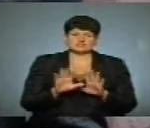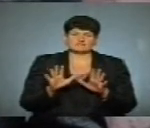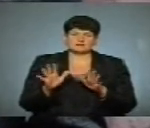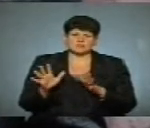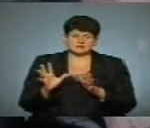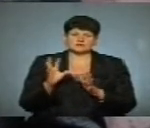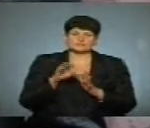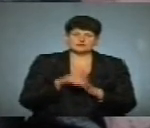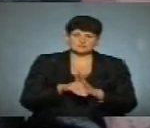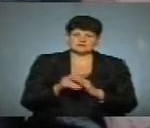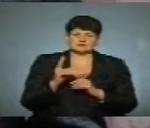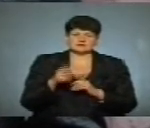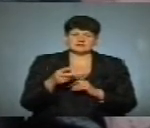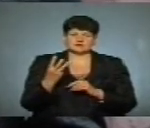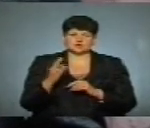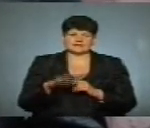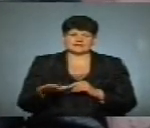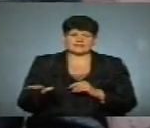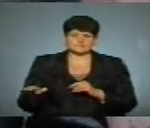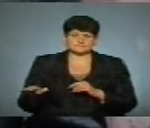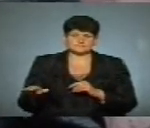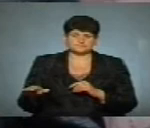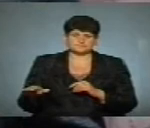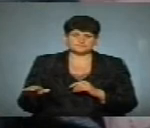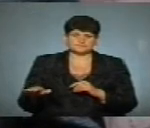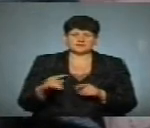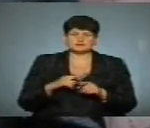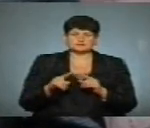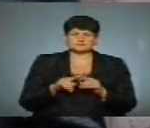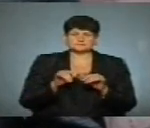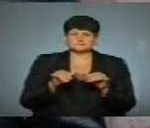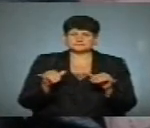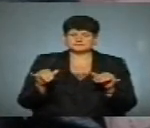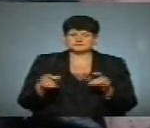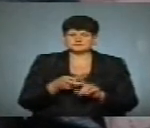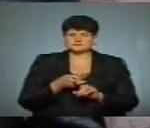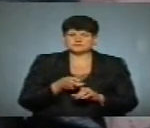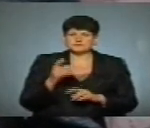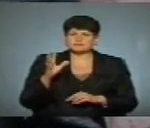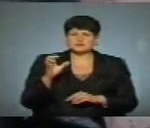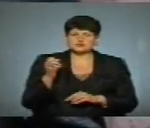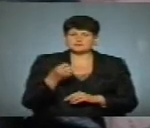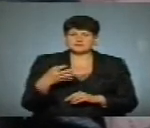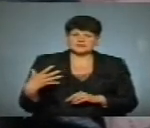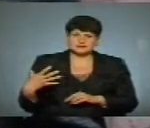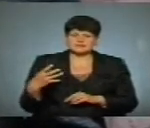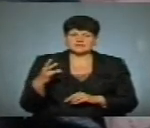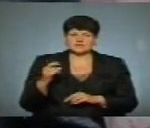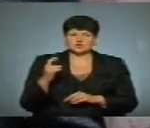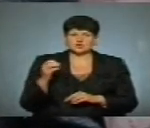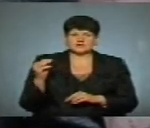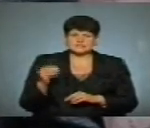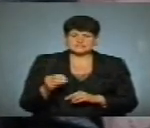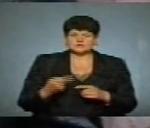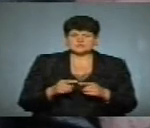тому числі 23 дітей. Інтенсивний показник складає 515 на 100 тисяч,